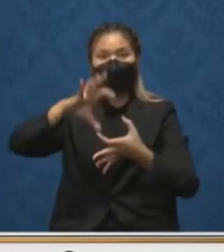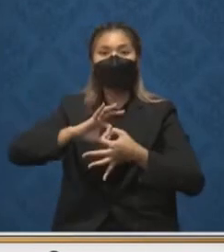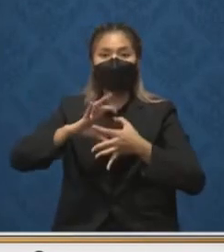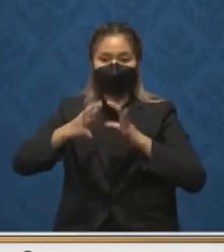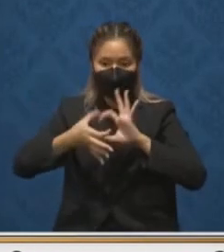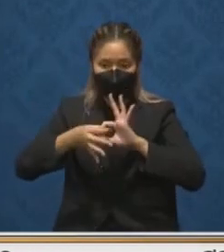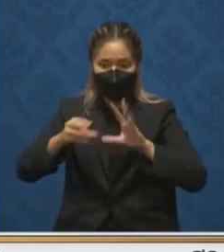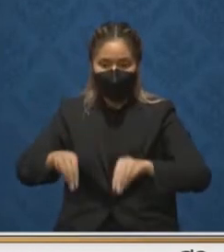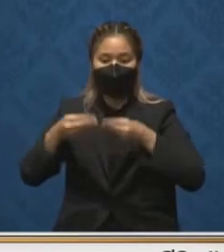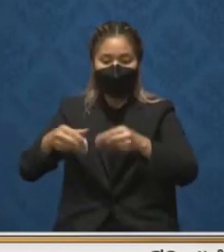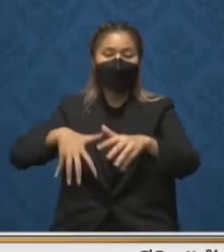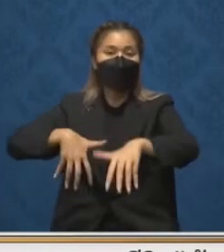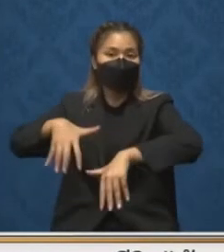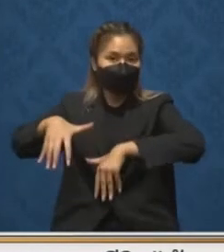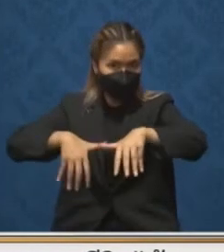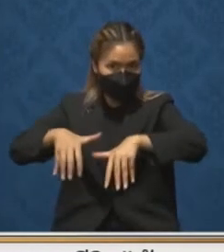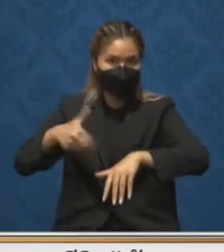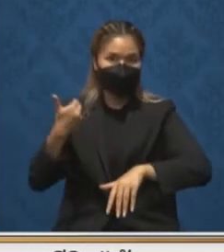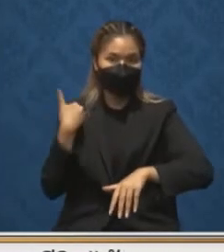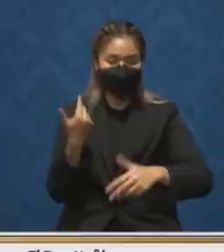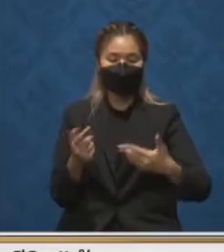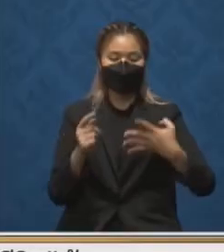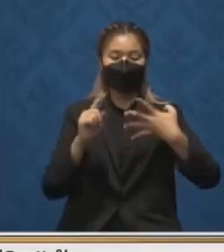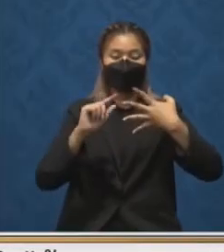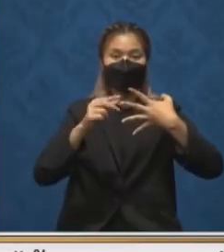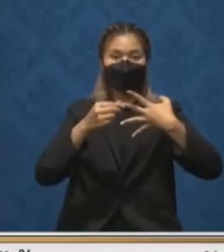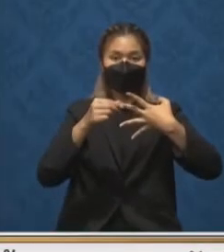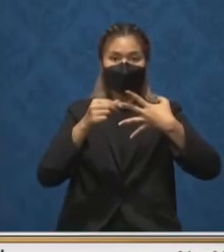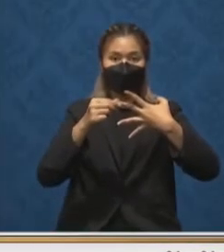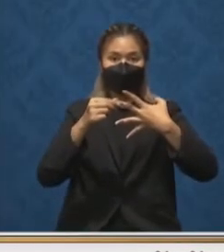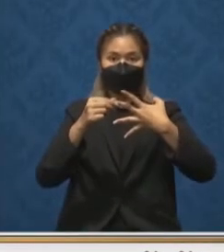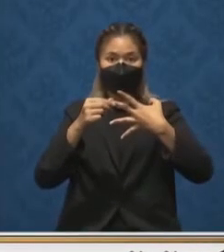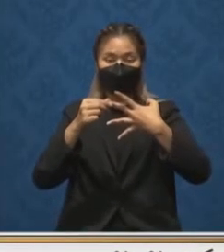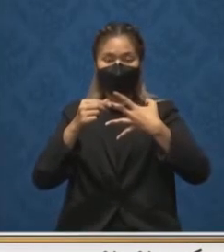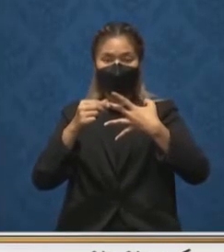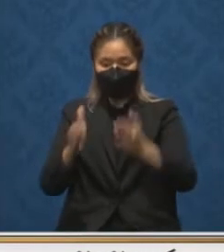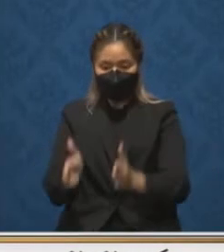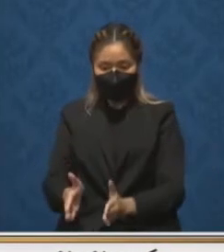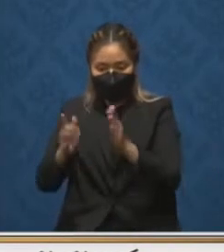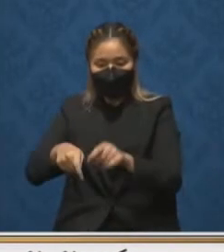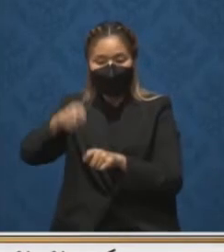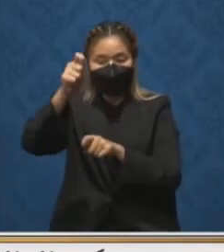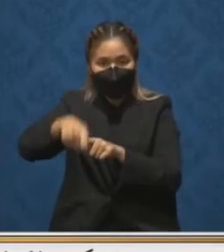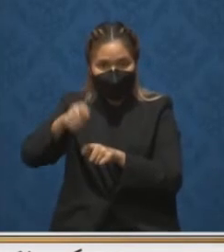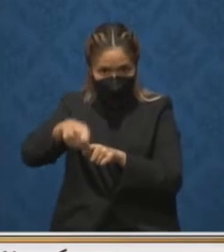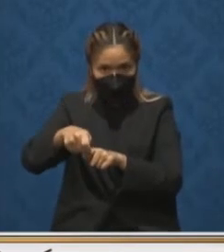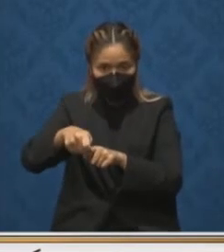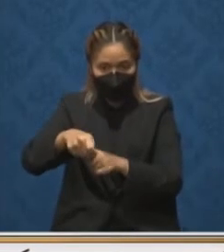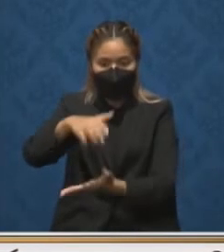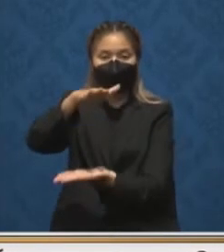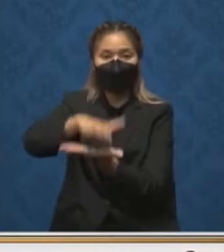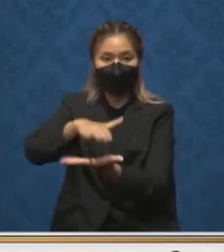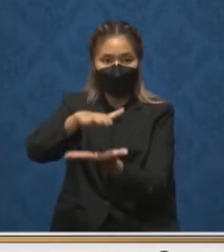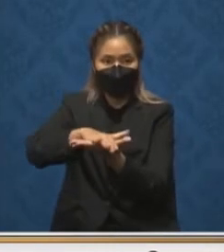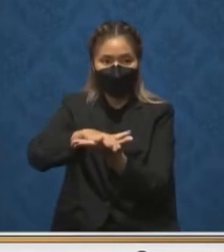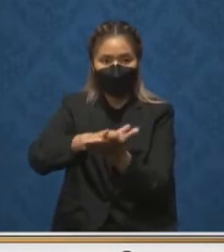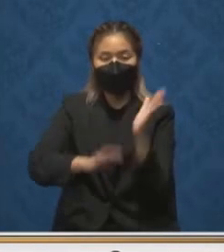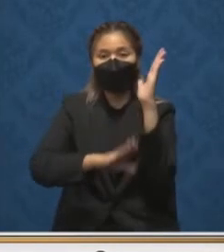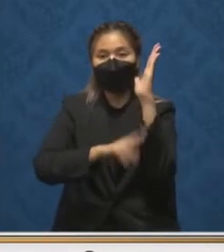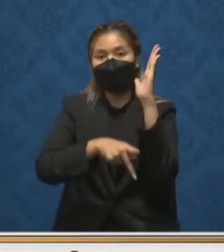หลายโรงเรียนพร้อมสนับสนุน2ตอกเสาเข็มสร้างสนามกีฬาแห่งที่3ด้านตอนใต้พัทลุงเพ